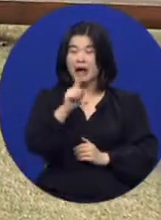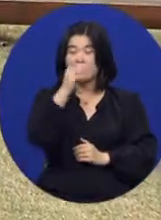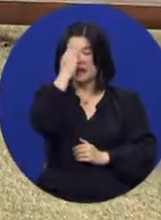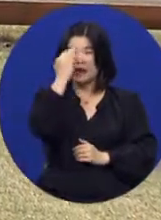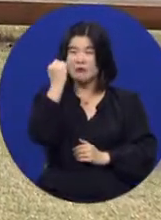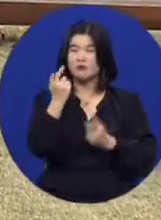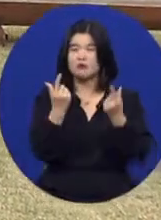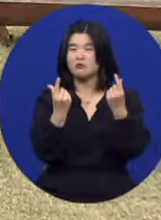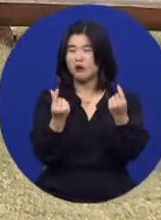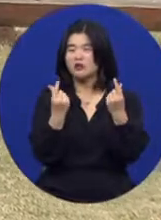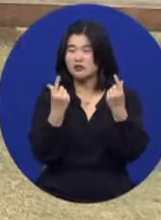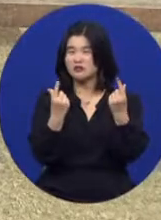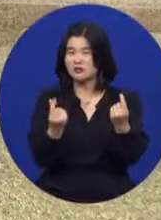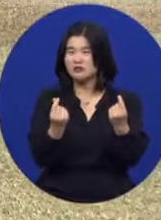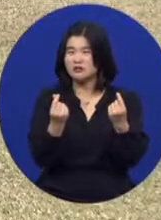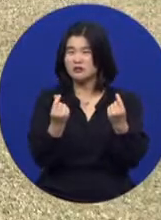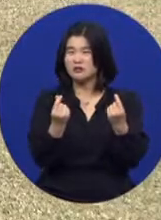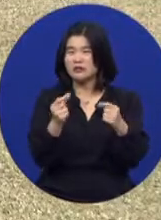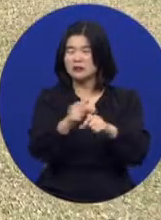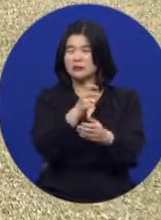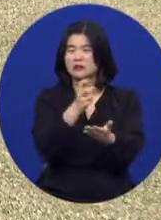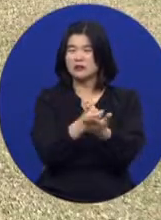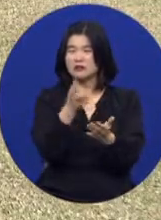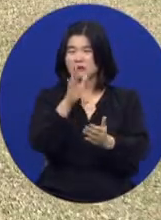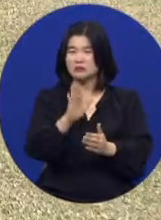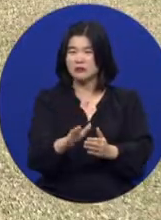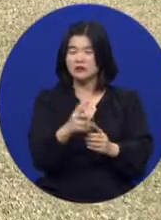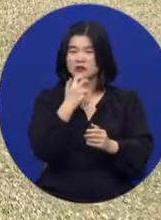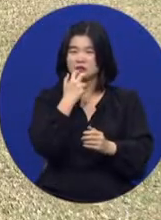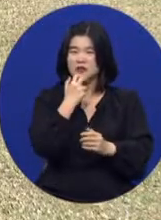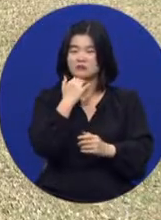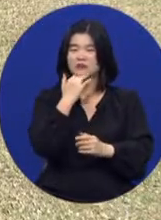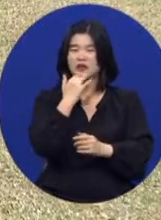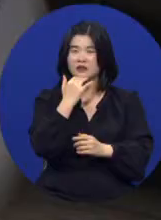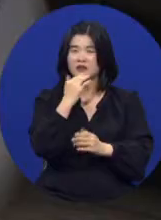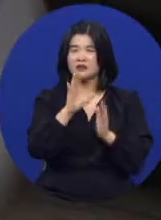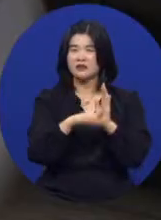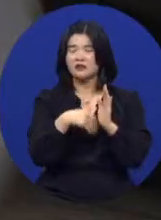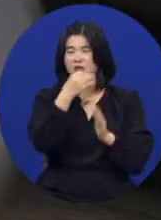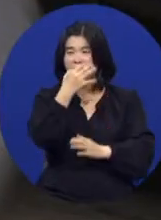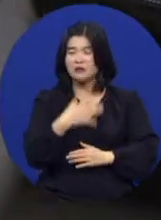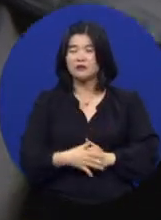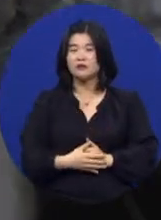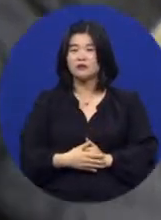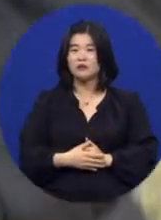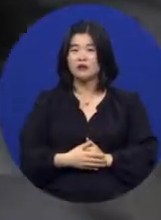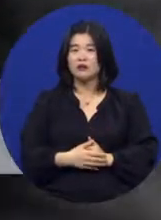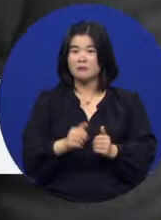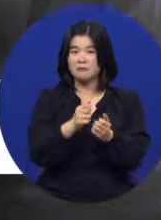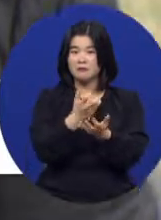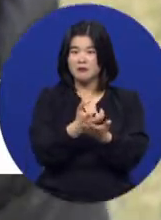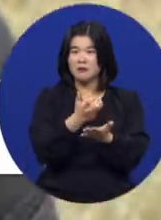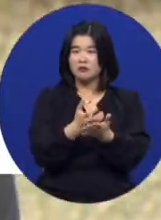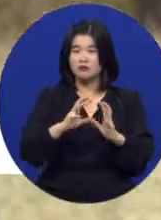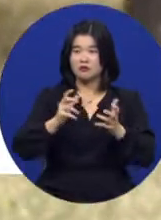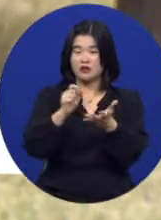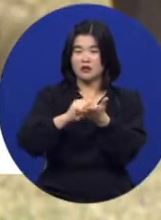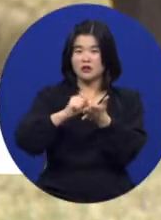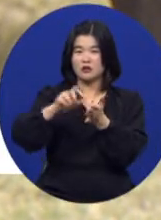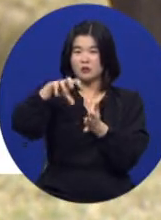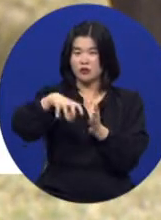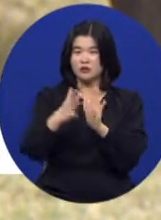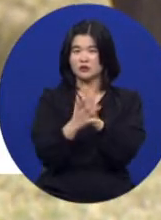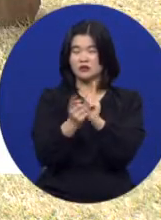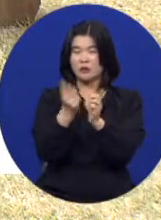할머니 역시 특별재심 준비에 나섰지만 70대의 나이에는 버겁기만 합니다. 판결문을 국가기록원에서